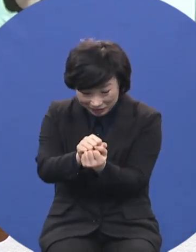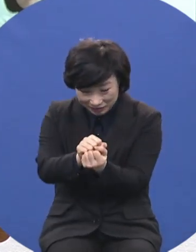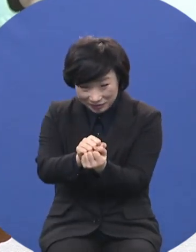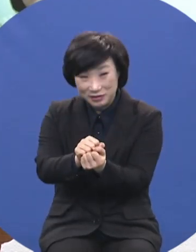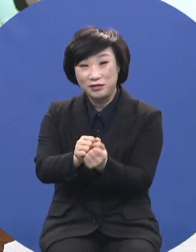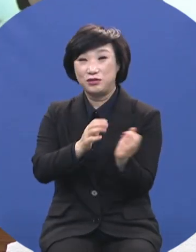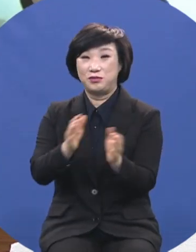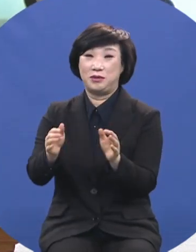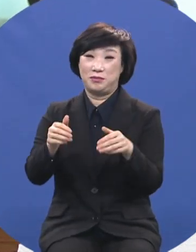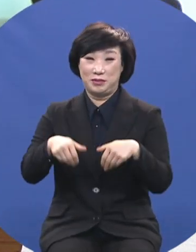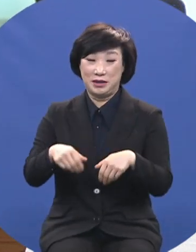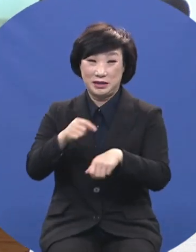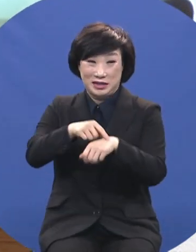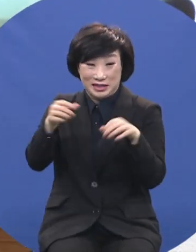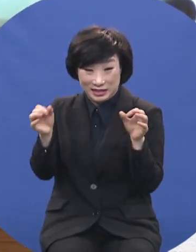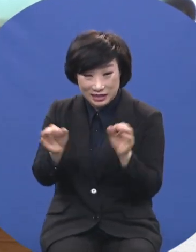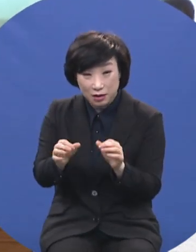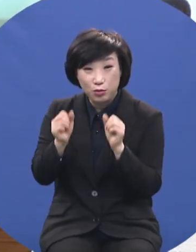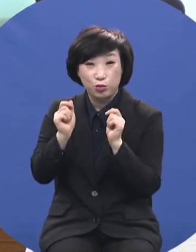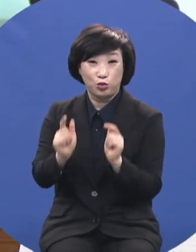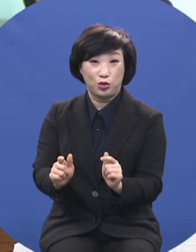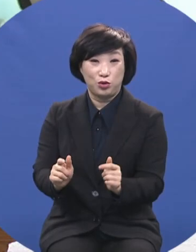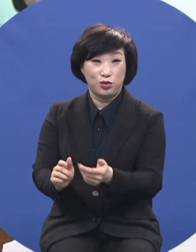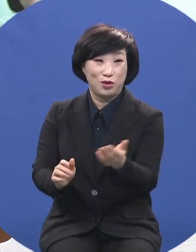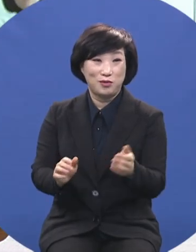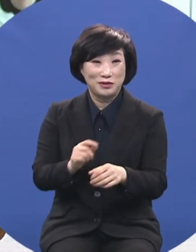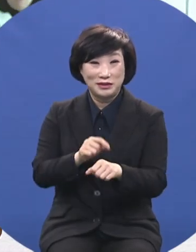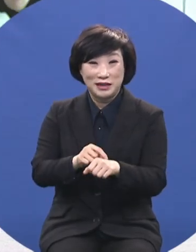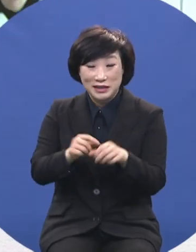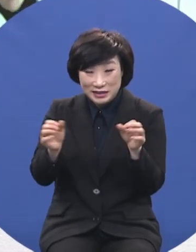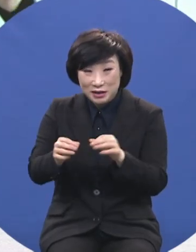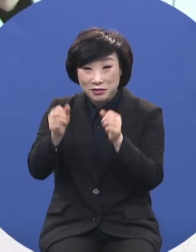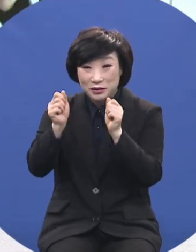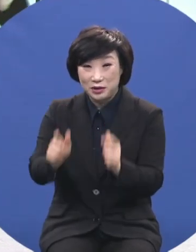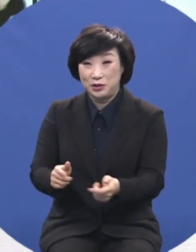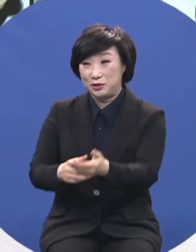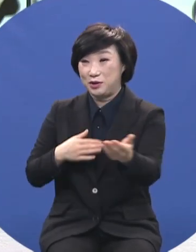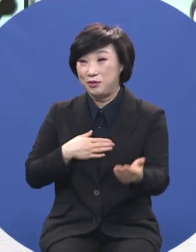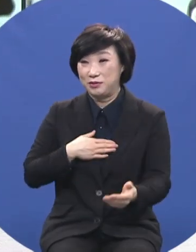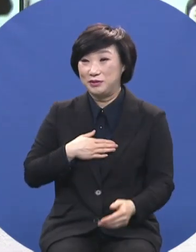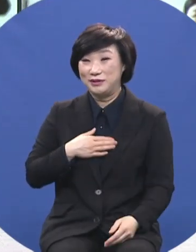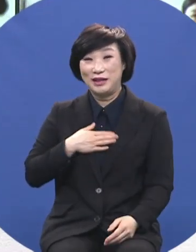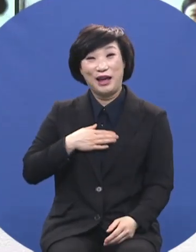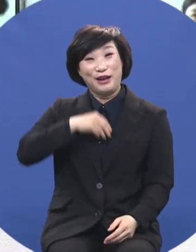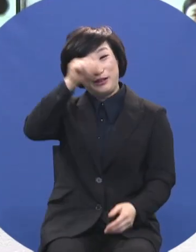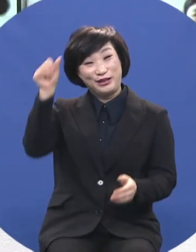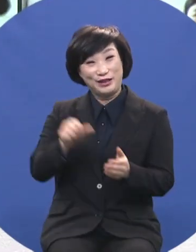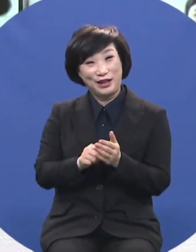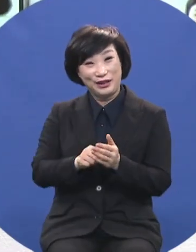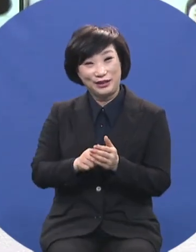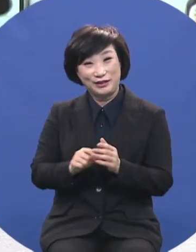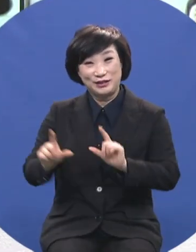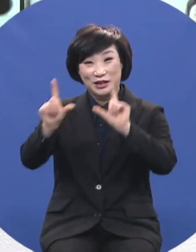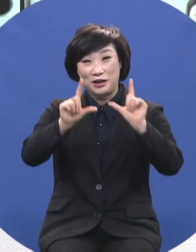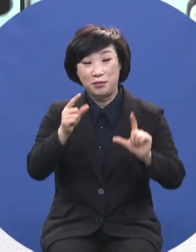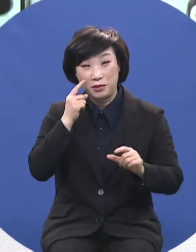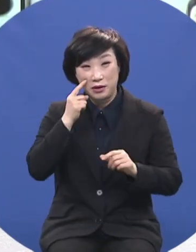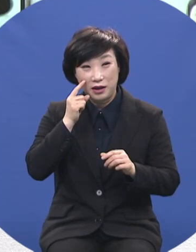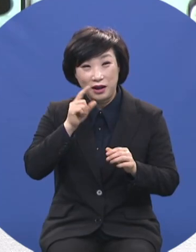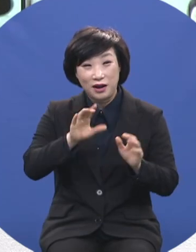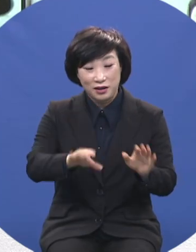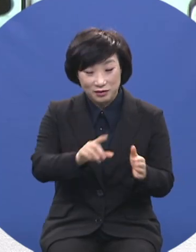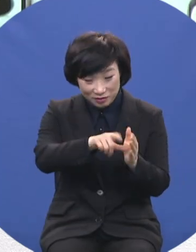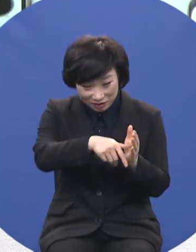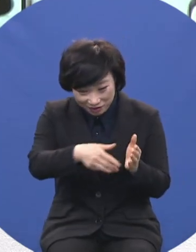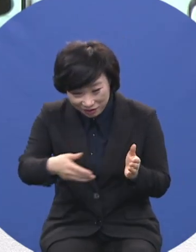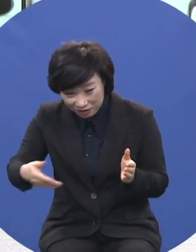시간에 만들 수 있는 기회입니다. 짧은 시간이요. 제가 인생을 살아보니까 이렇게 짧을 수가 없어요.